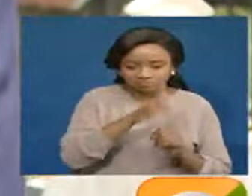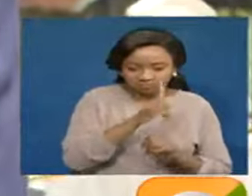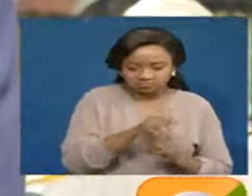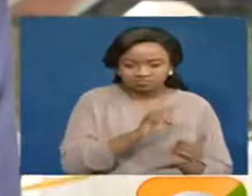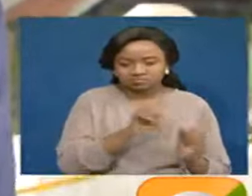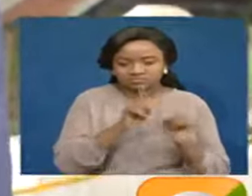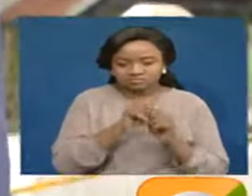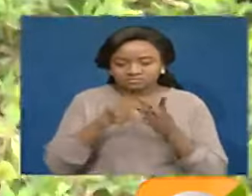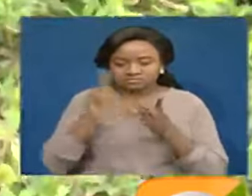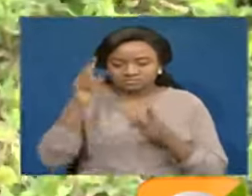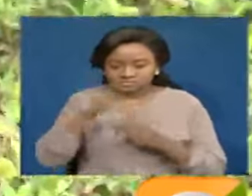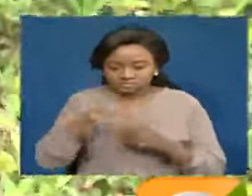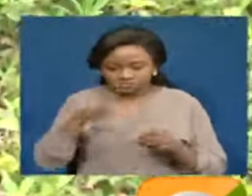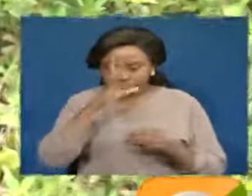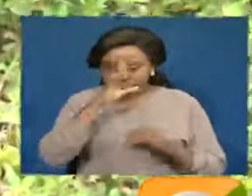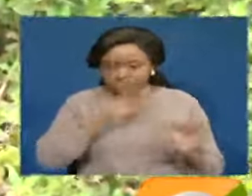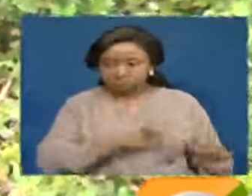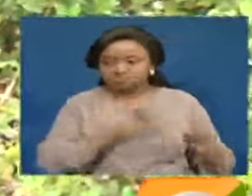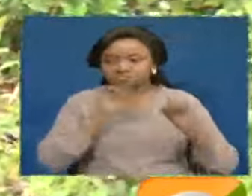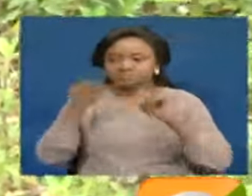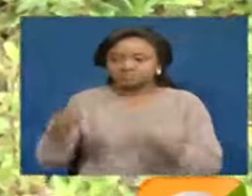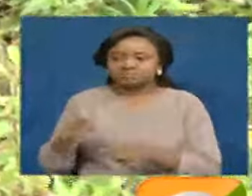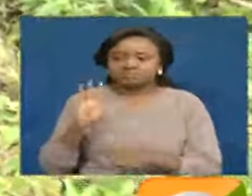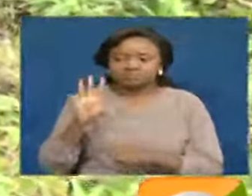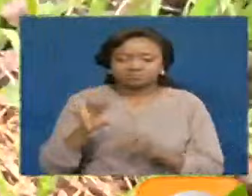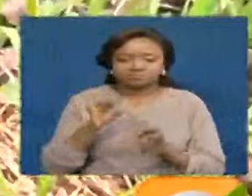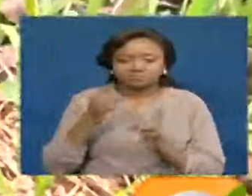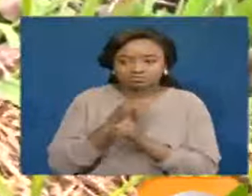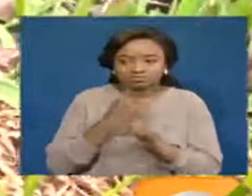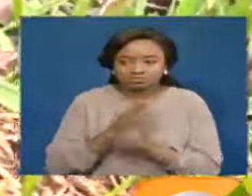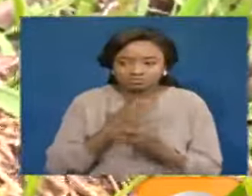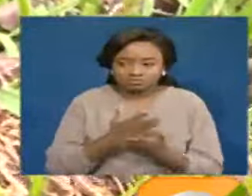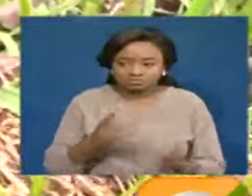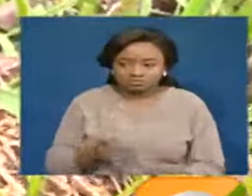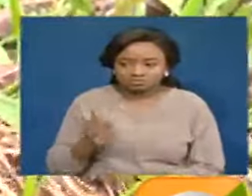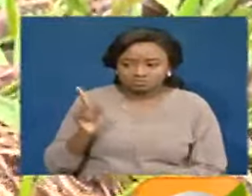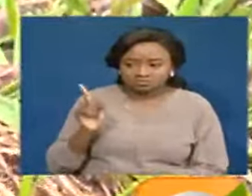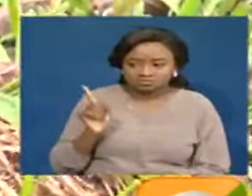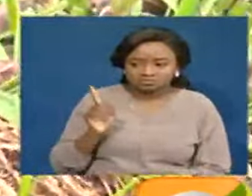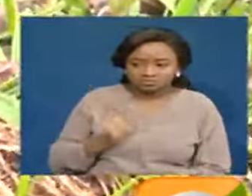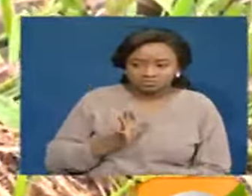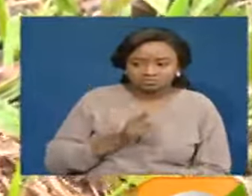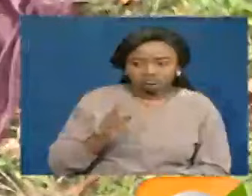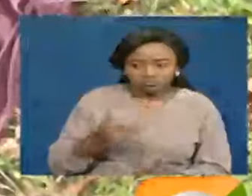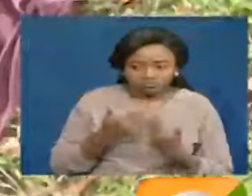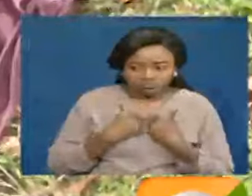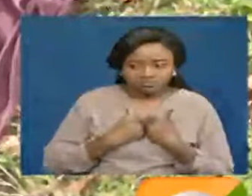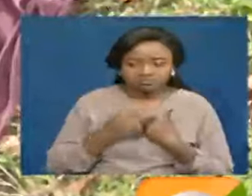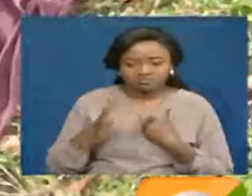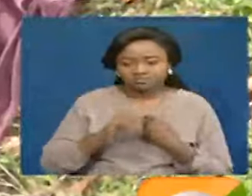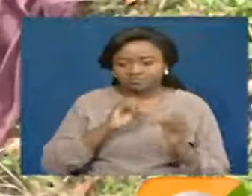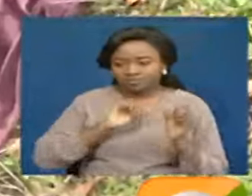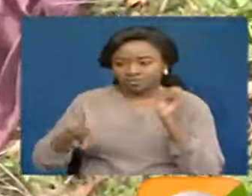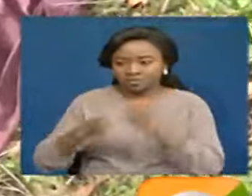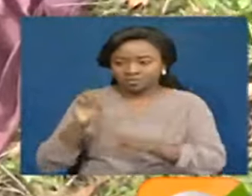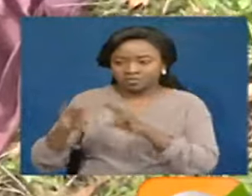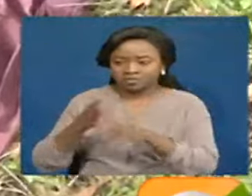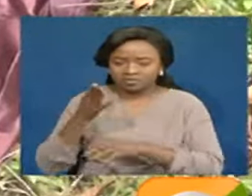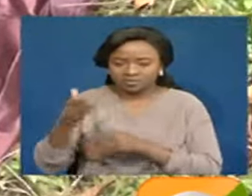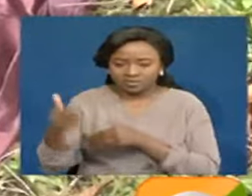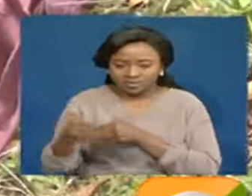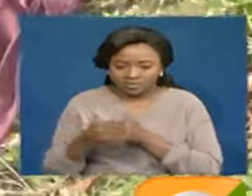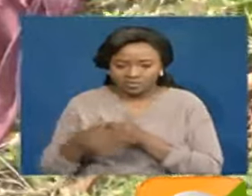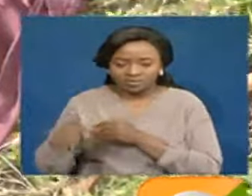ushahidi eneo la mkasa. Vitu kadhaa alivyokuwa navyo Deka Abdinur vilipatikana kichakani karibu